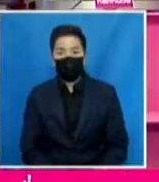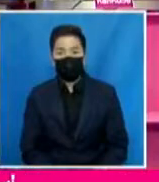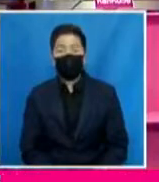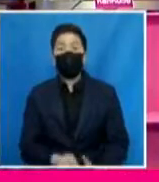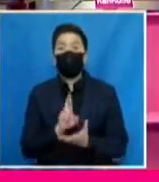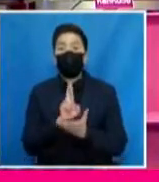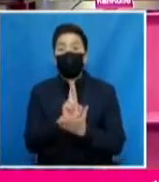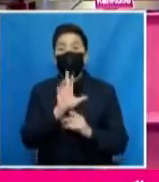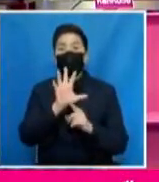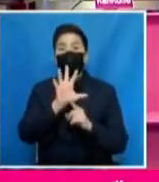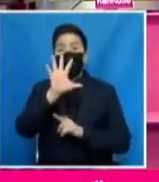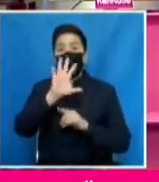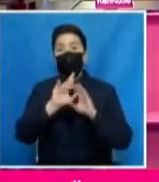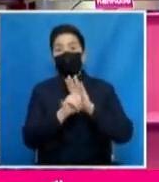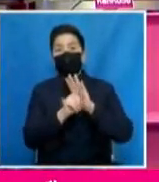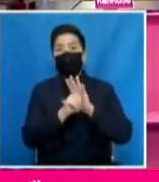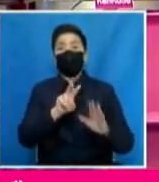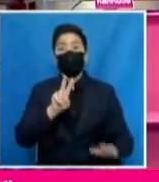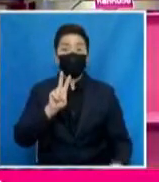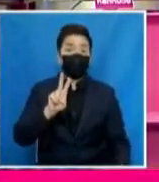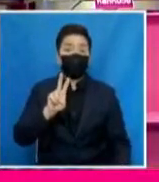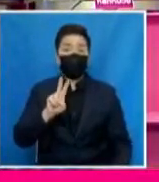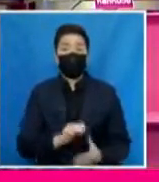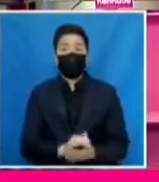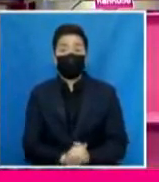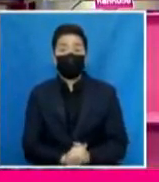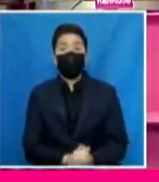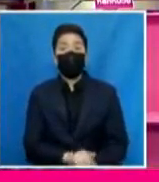8928014อันดับที่5หมุนครั้งที่2เลขที่ออก